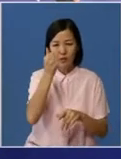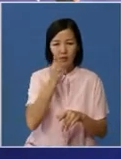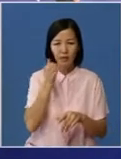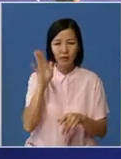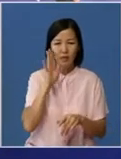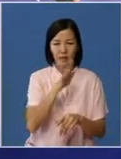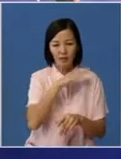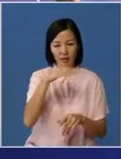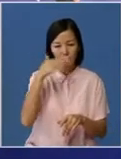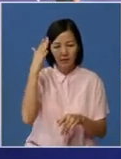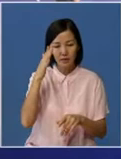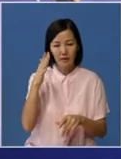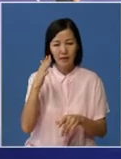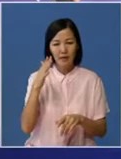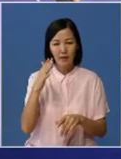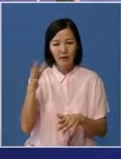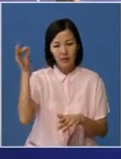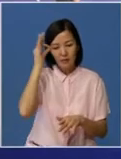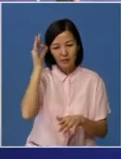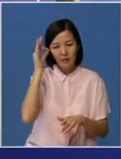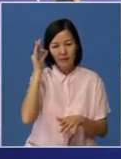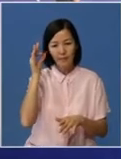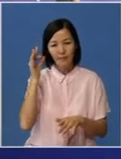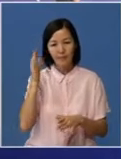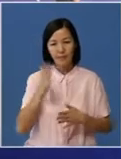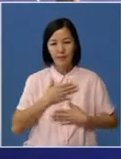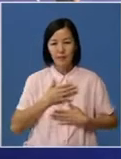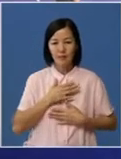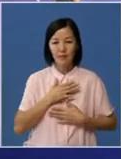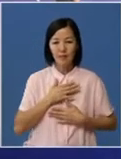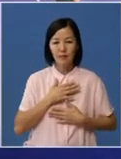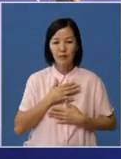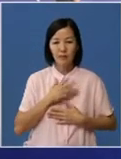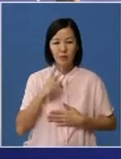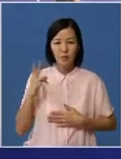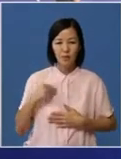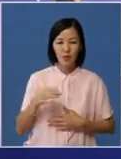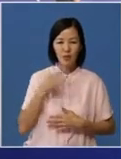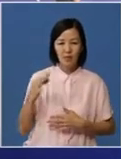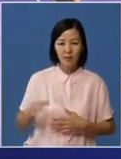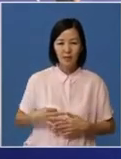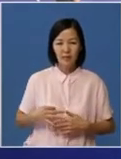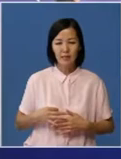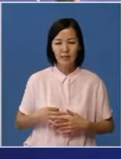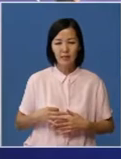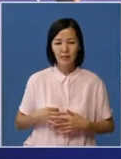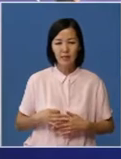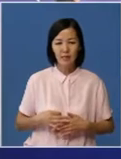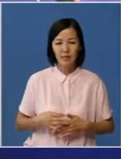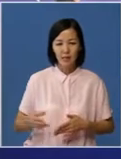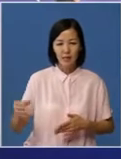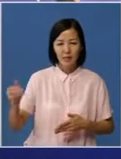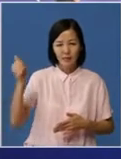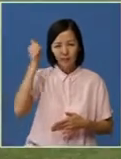ата-аналардың атынан айтам. Сол енді жаңа турнирге қатысушыларға көңіл күй жақсы ойын